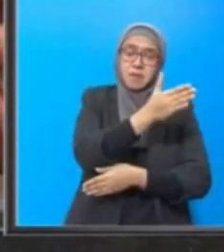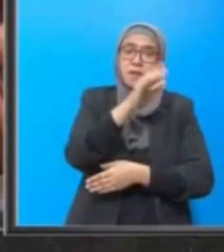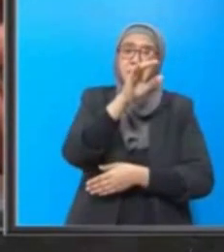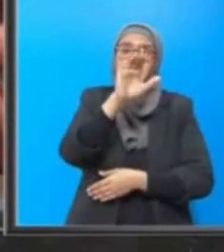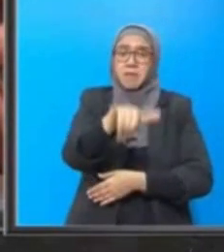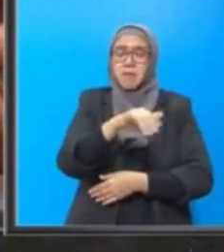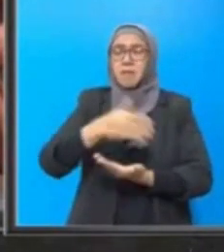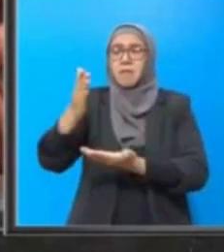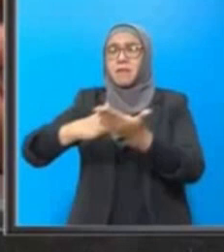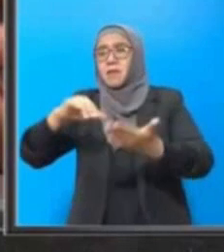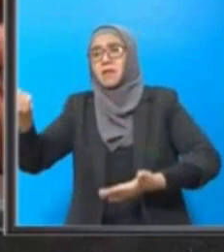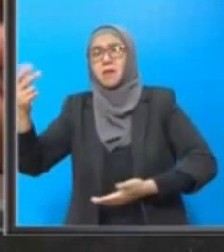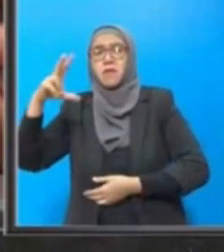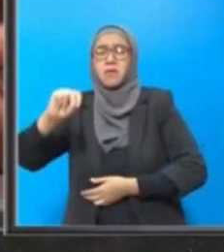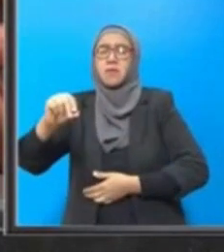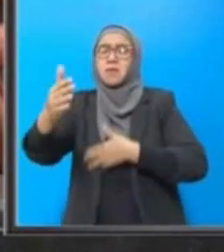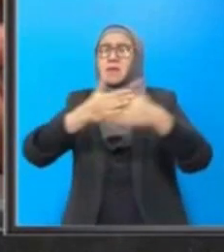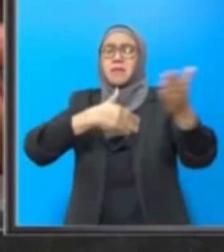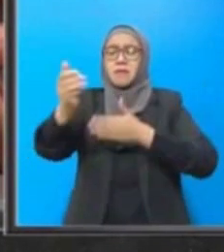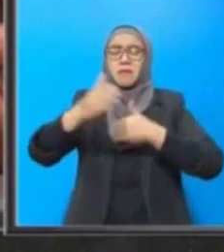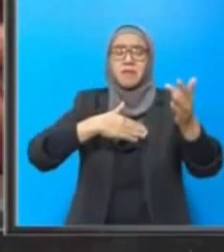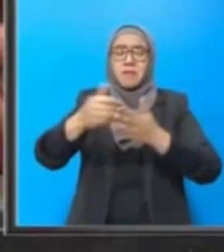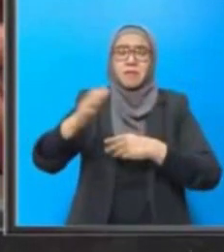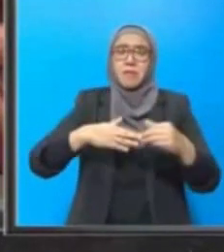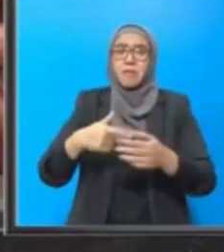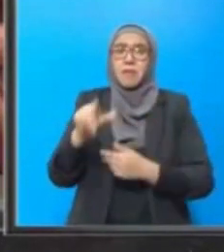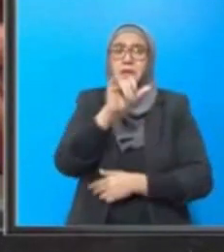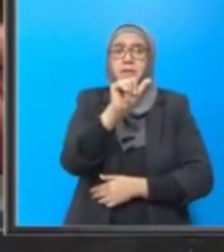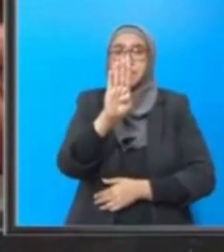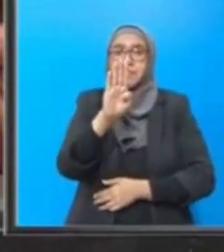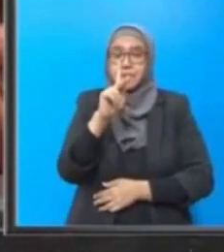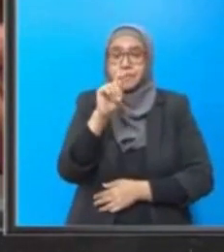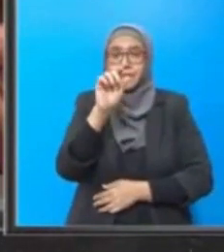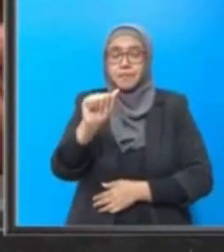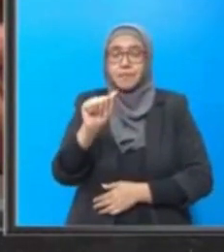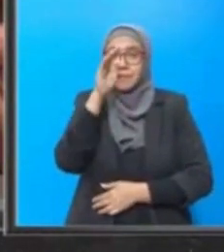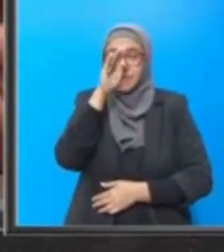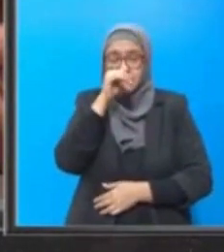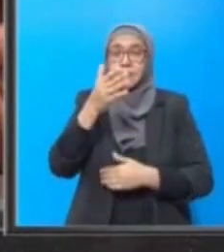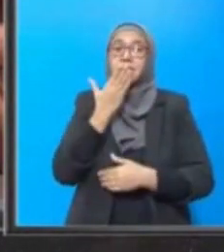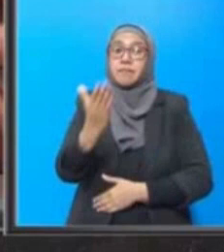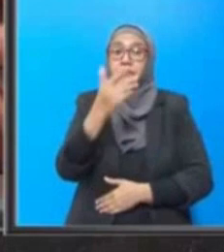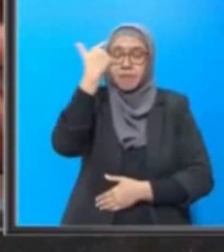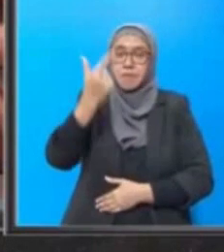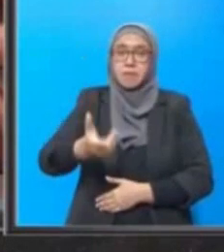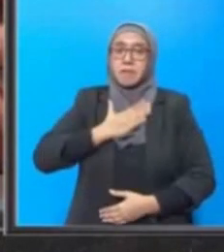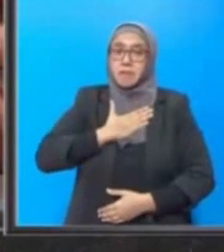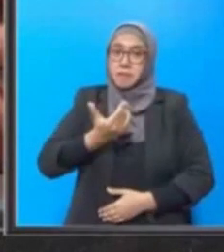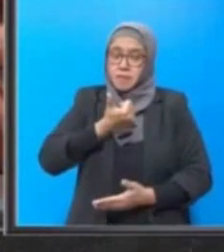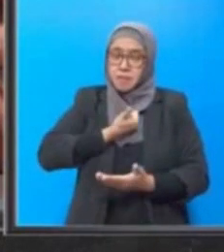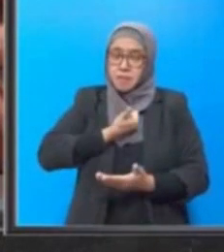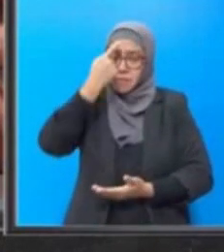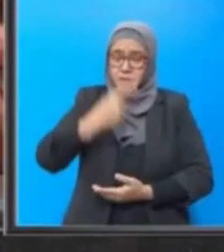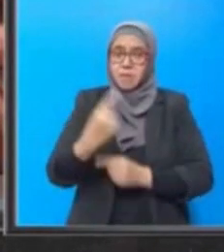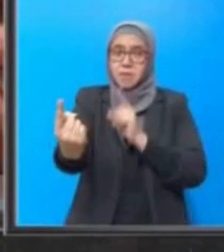11111 Spike diapit apel ayam bongkar ketombe ketimbang kasih ke ane menawarkan diri untuk datang office seakan